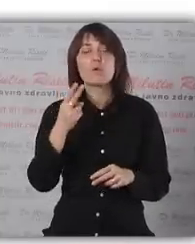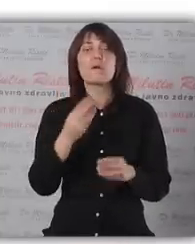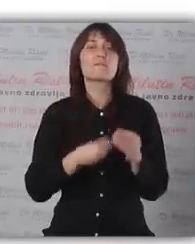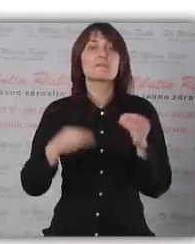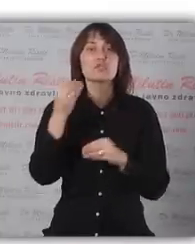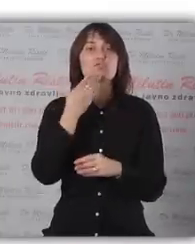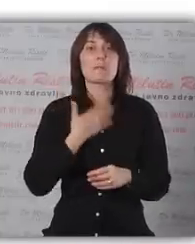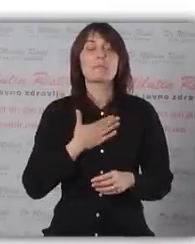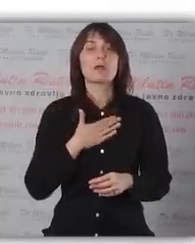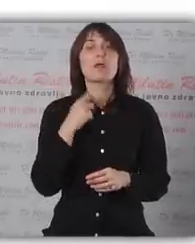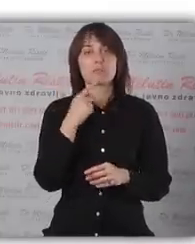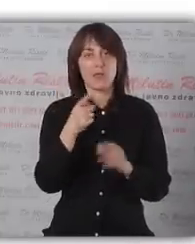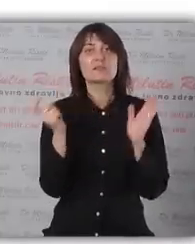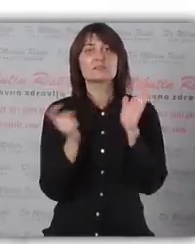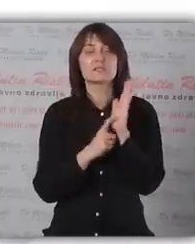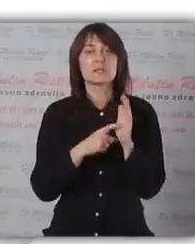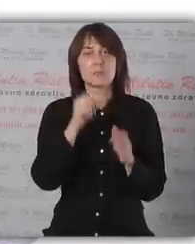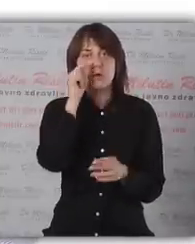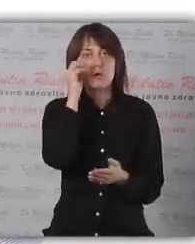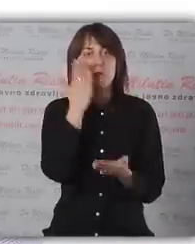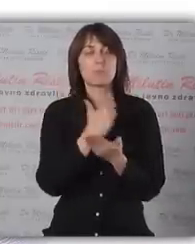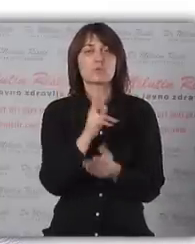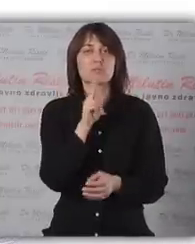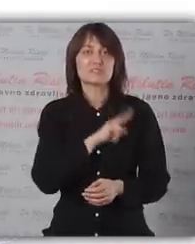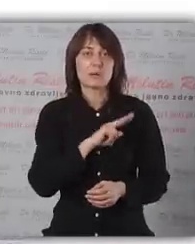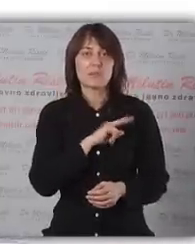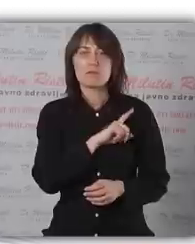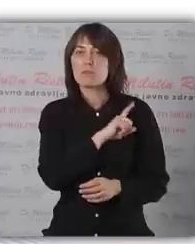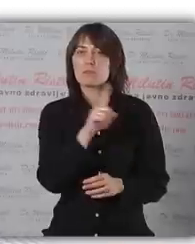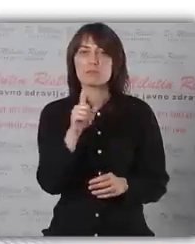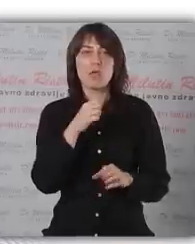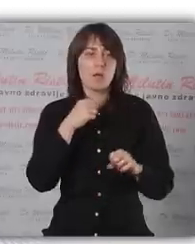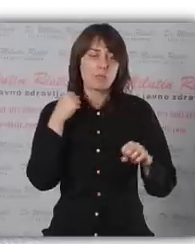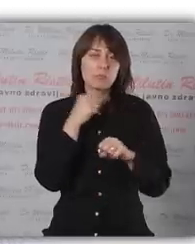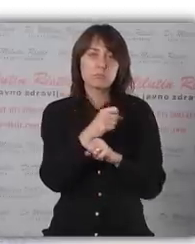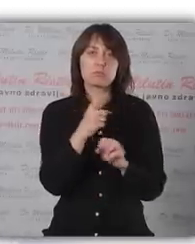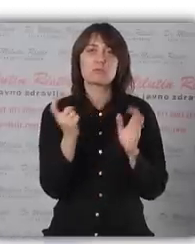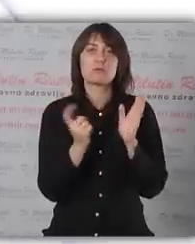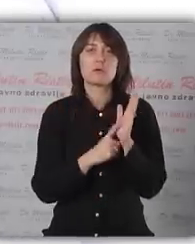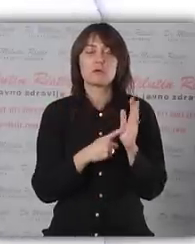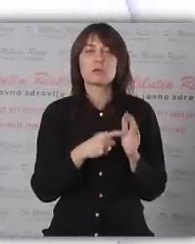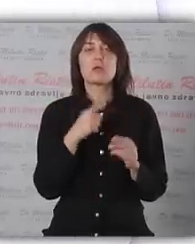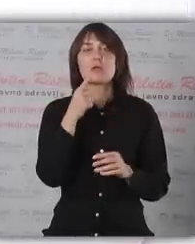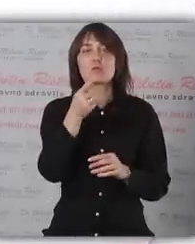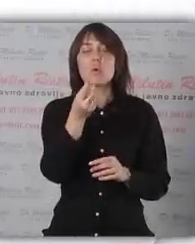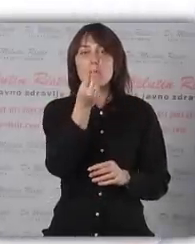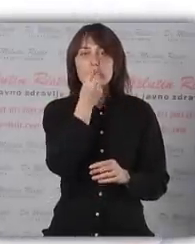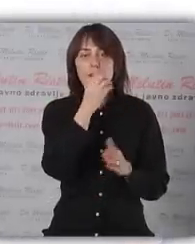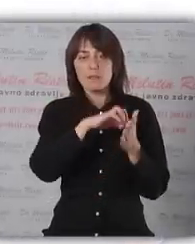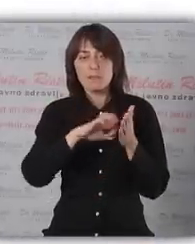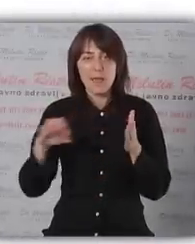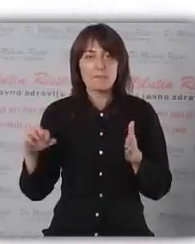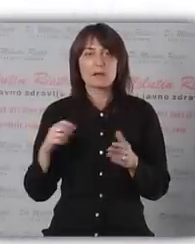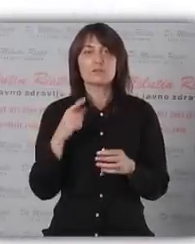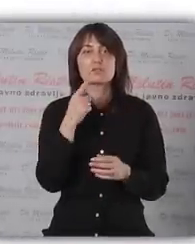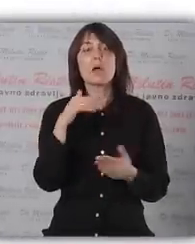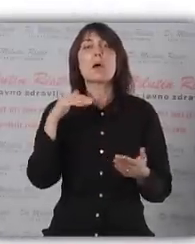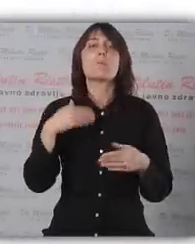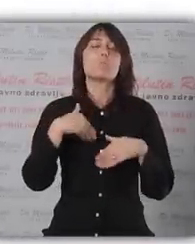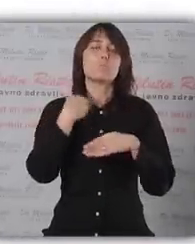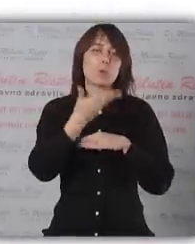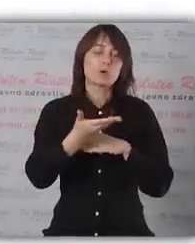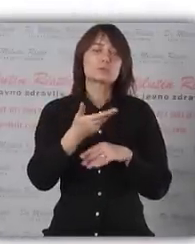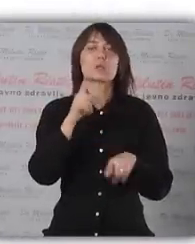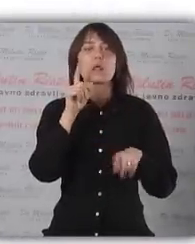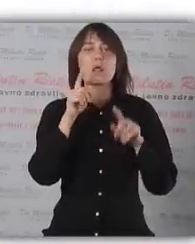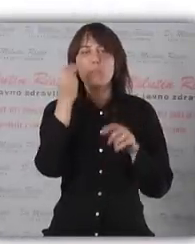drugoj više prija, i tada insistiramo da roditelji budu strpljivi, da ne insistiraju, da prosto tu namirnicu izbace,